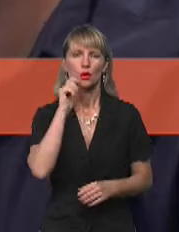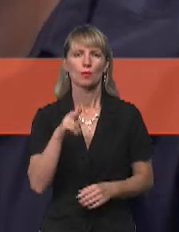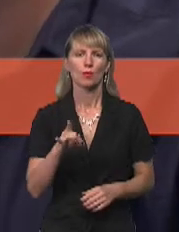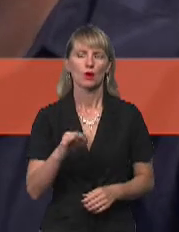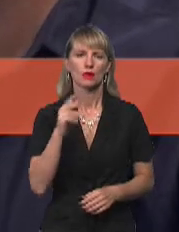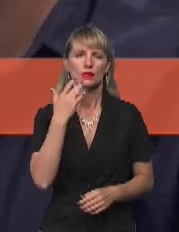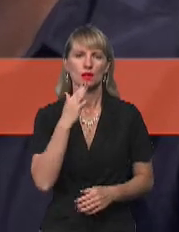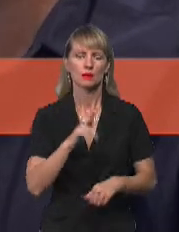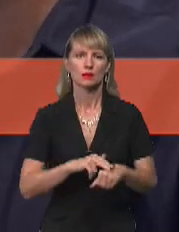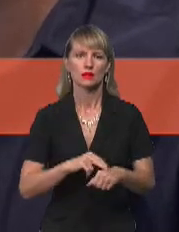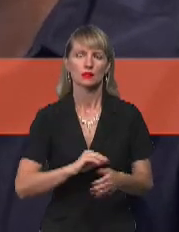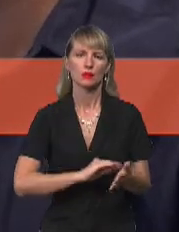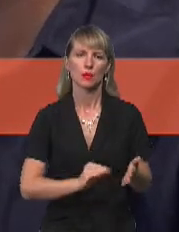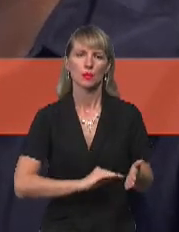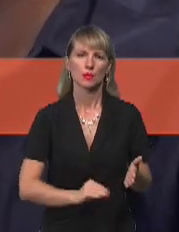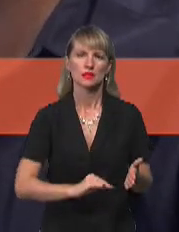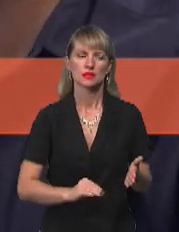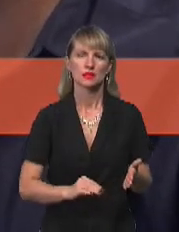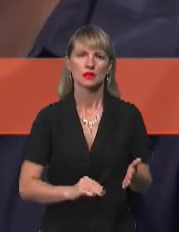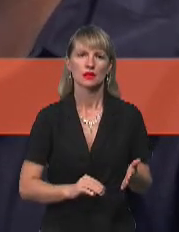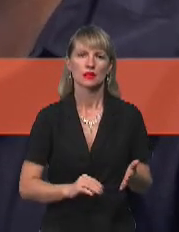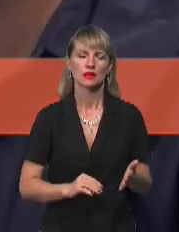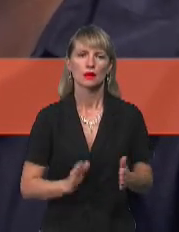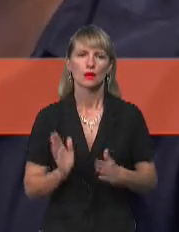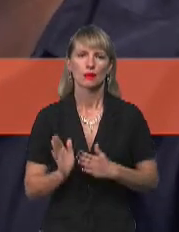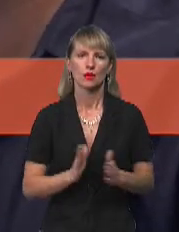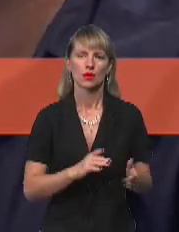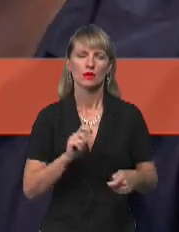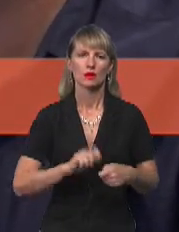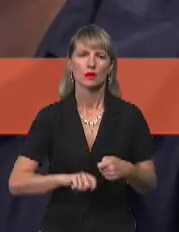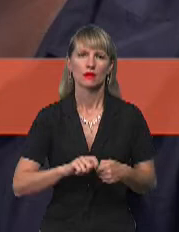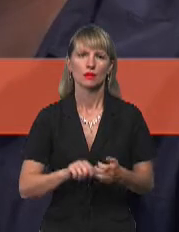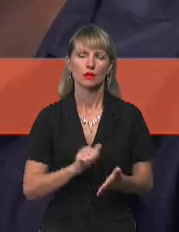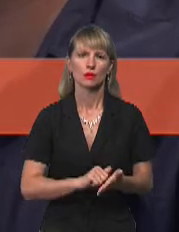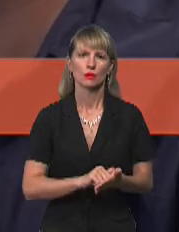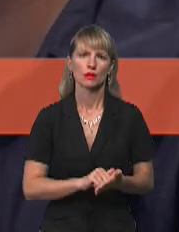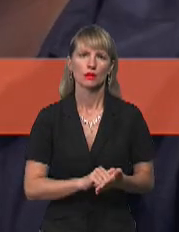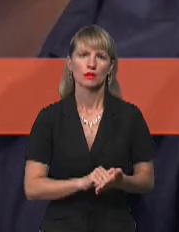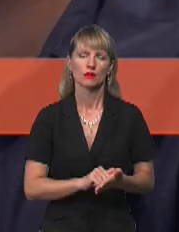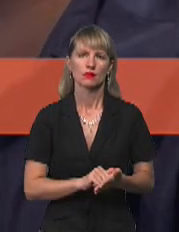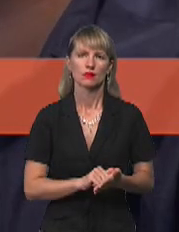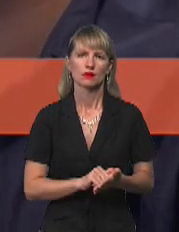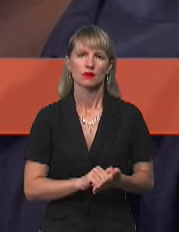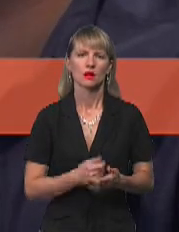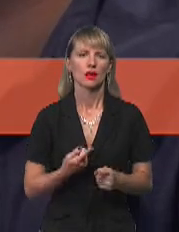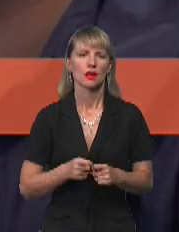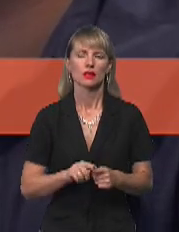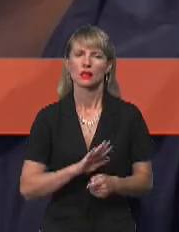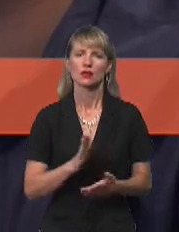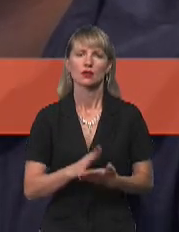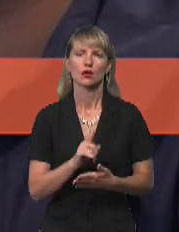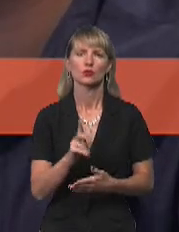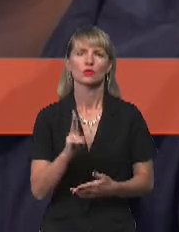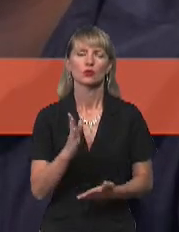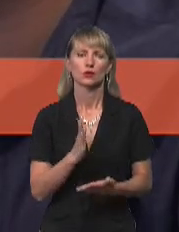національну поліцію прописані підстави, порядок перевірки документів. Це ж не означає, що кожного, хто йде,